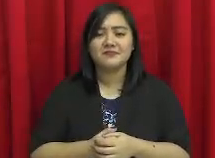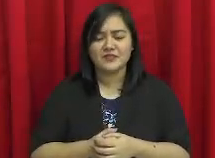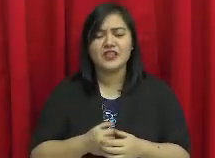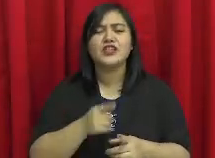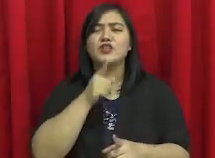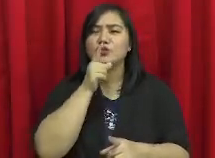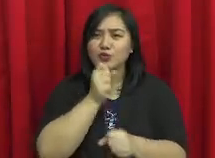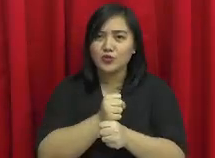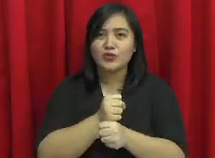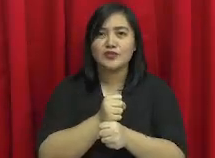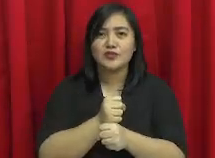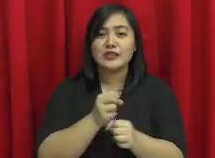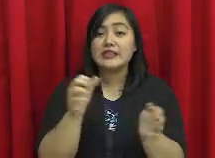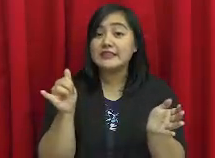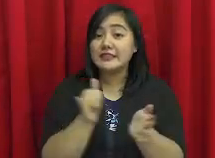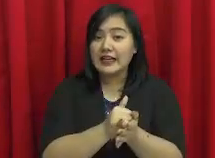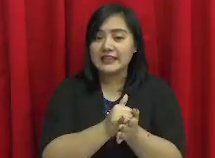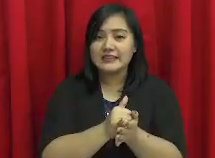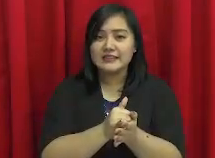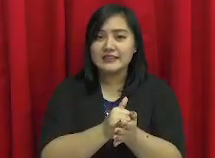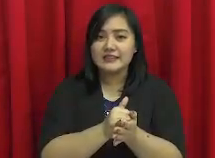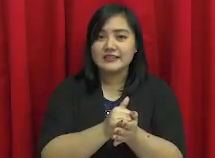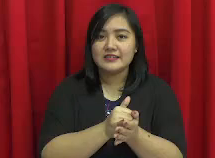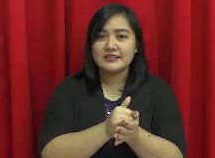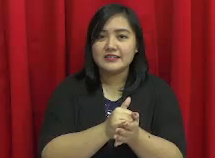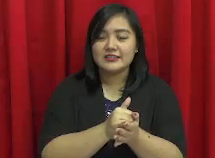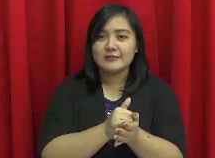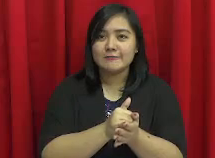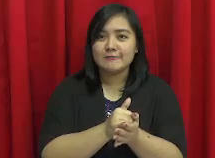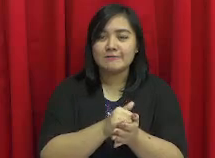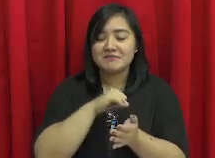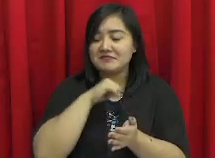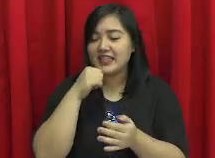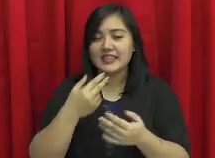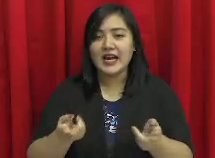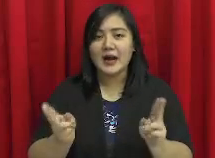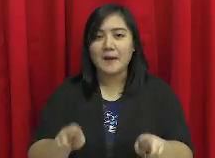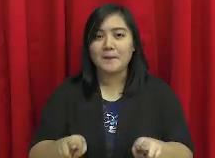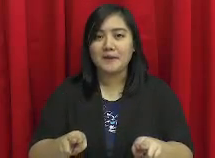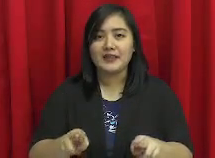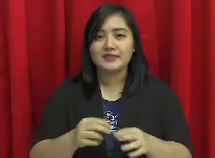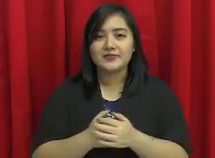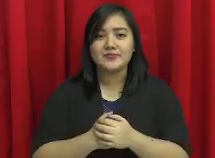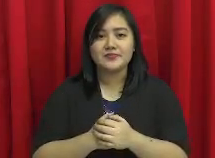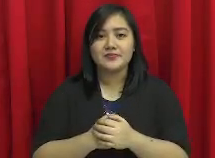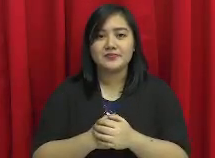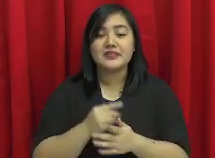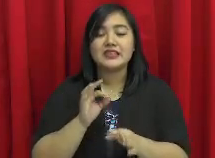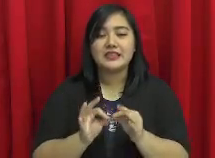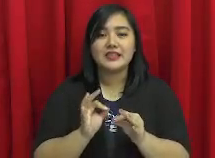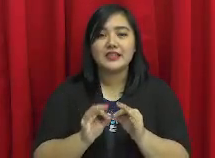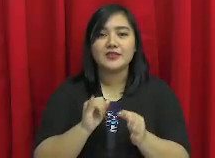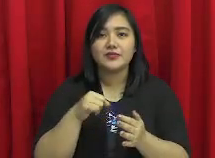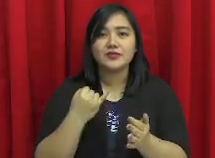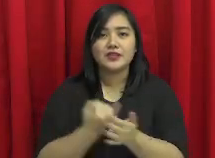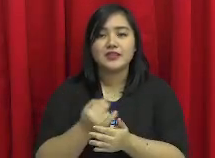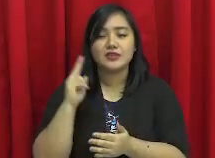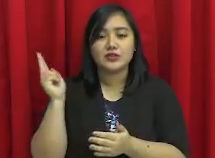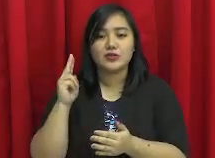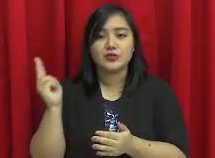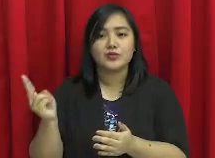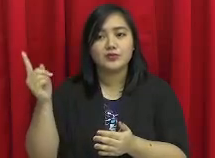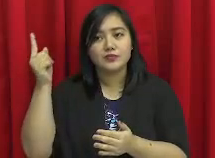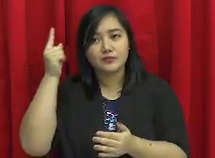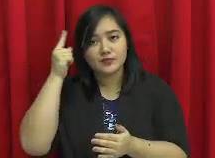Sinisigurado ko na hindi humantong sa ganun eh. Yeah. Kung ginamitan na ng intellect. That's right. For sure, ang ginamit